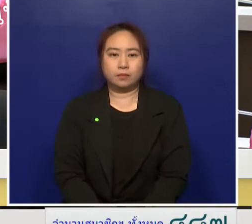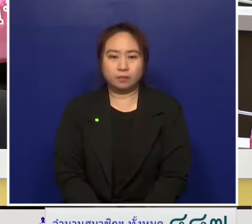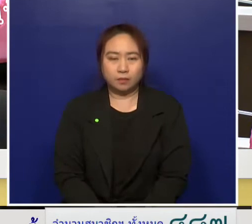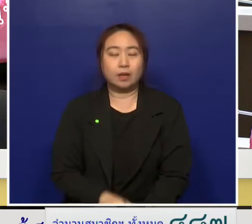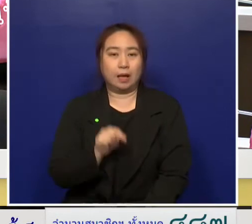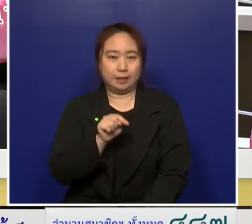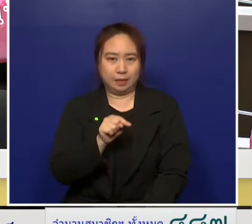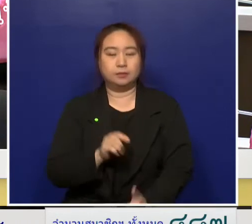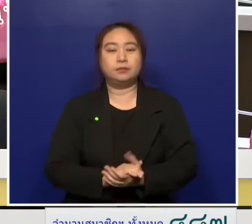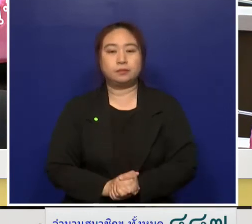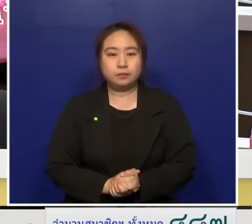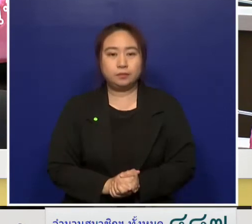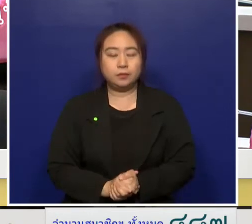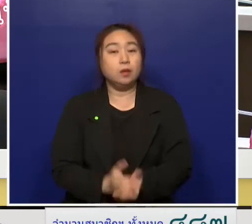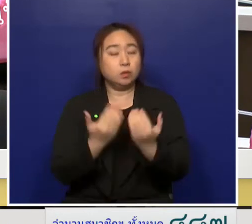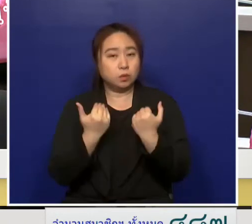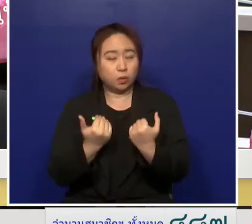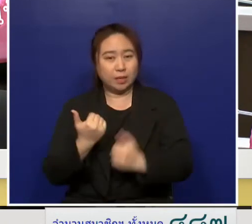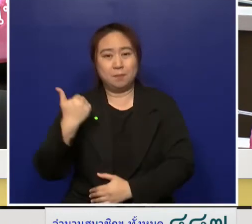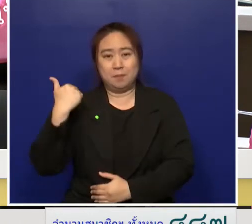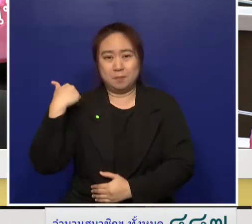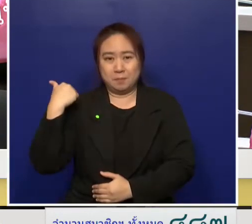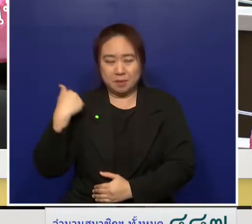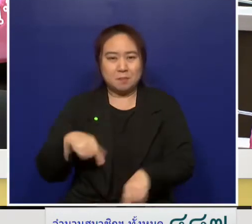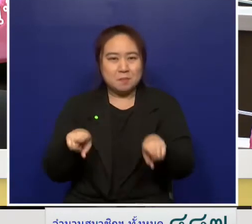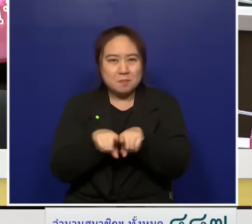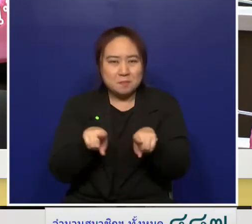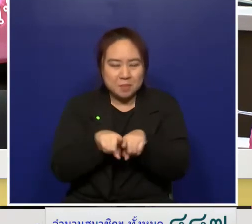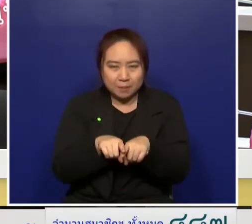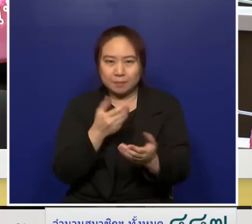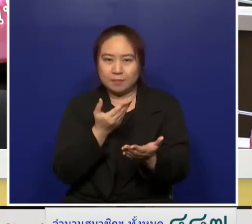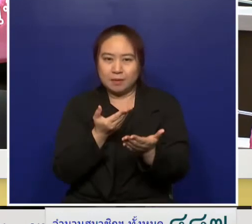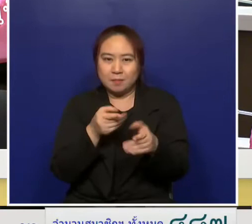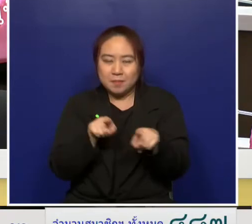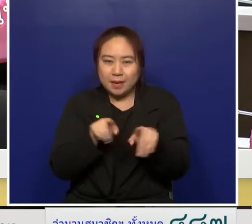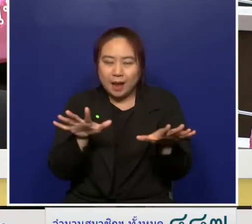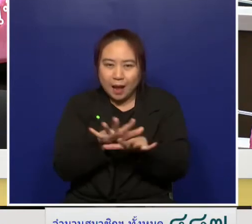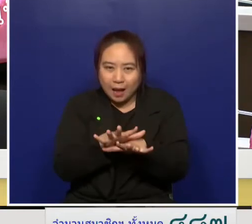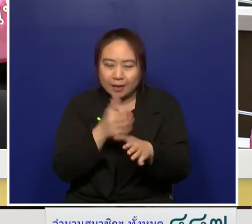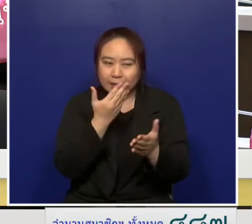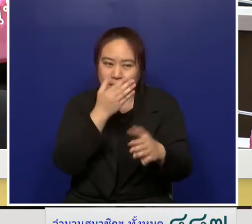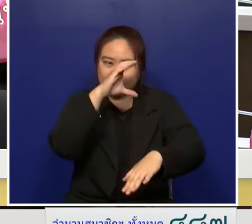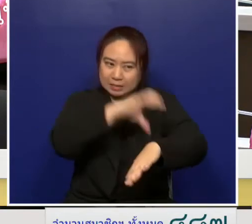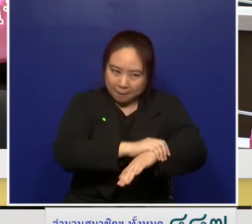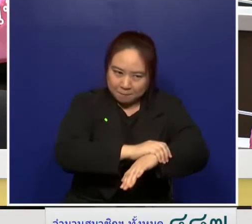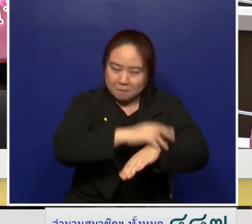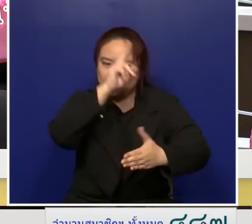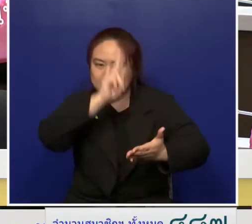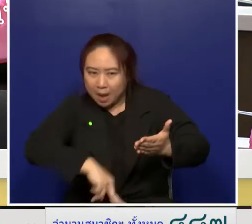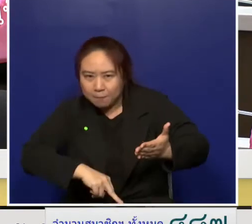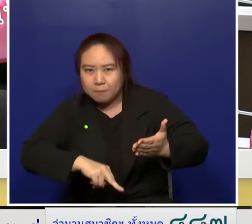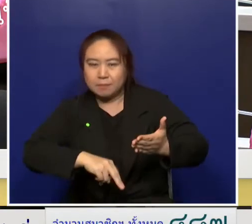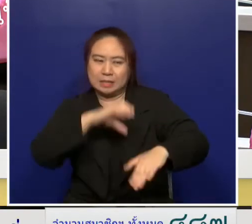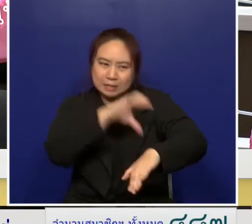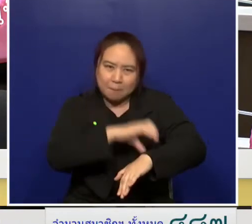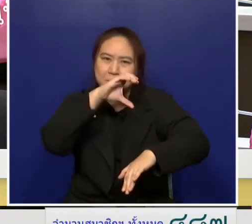ค่ะตรนี้ด้วยแล้วกทีนี้มันกมีทสวยทางหลวงเกิดขึ้นปรับจับกันซ้ำซ้อนจับ